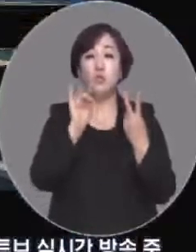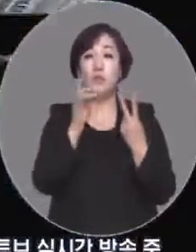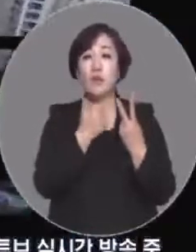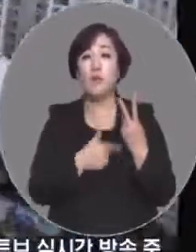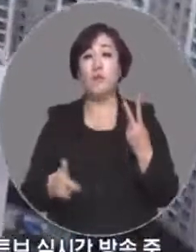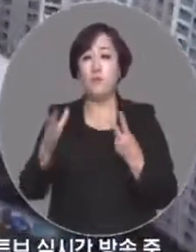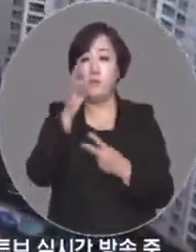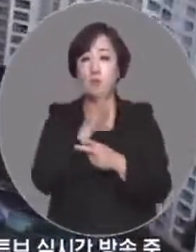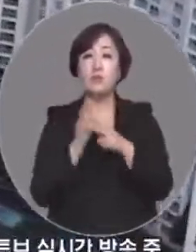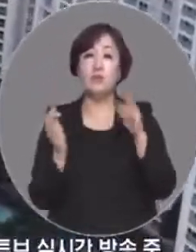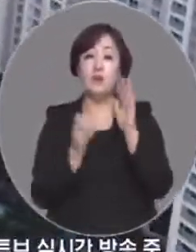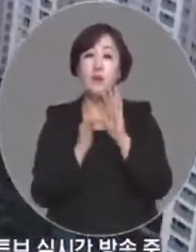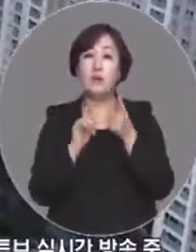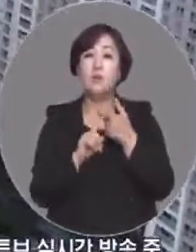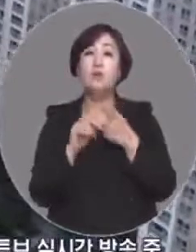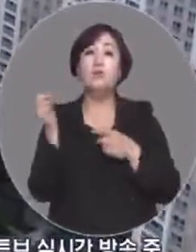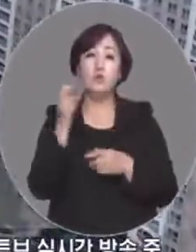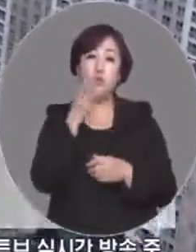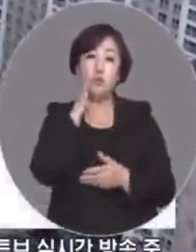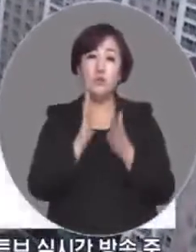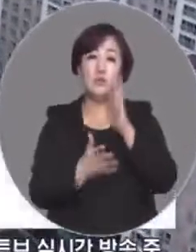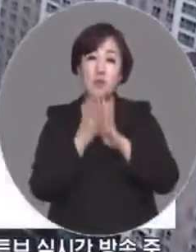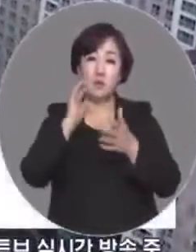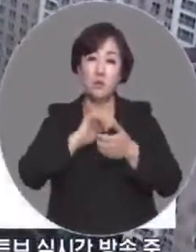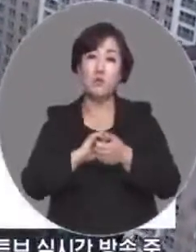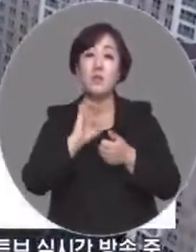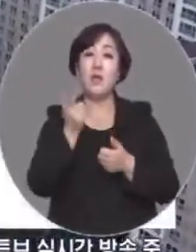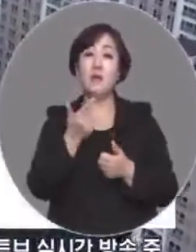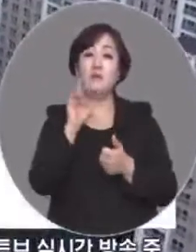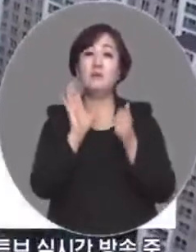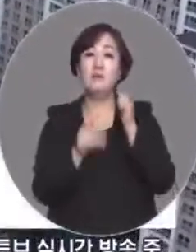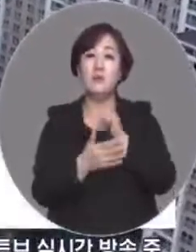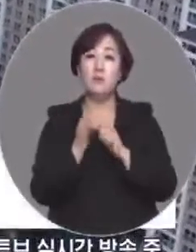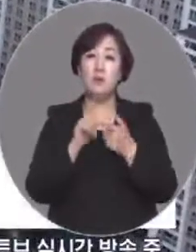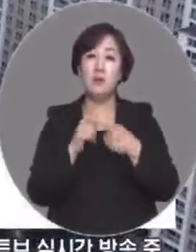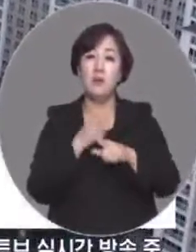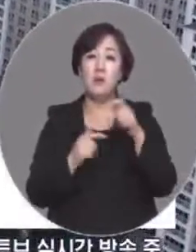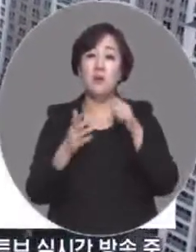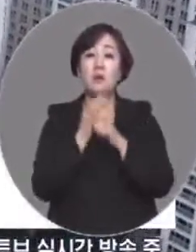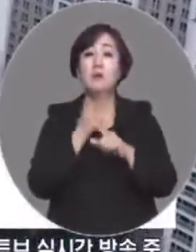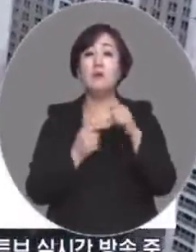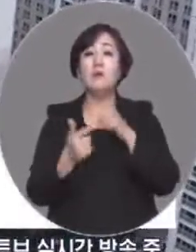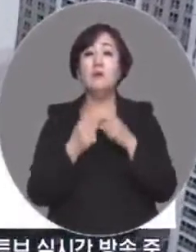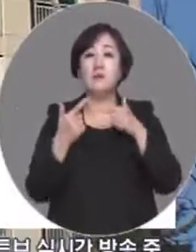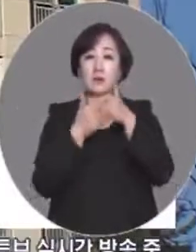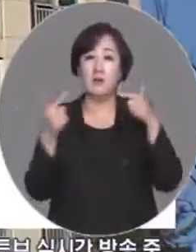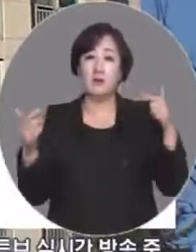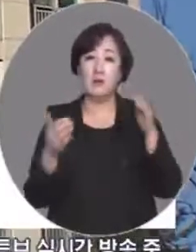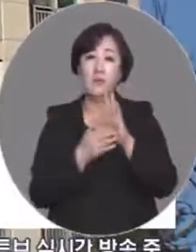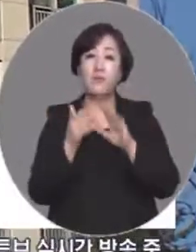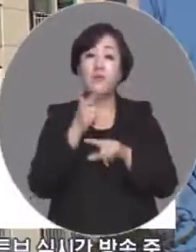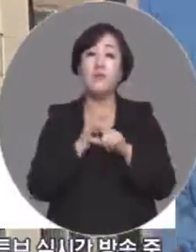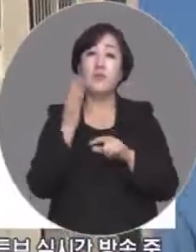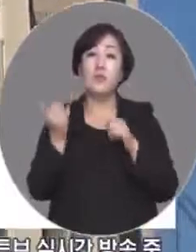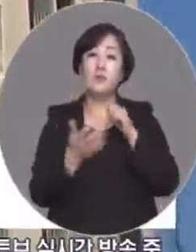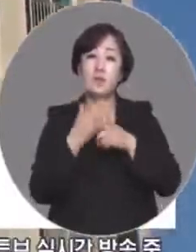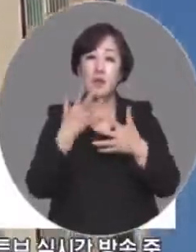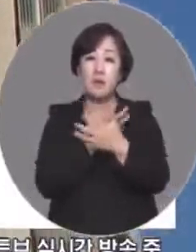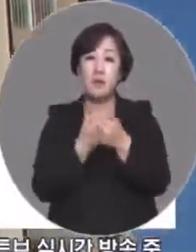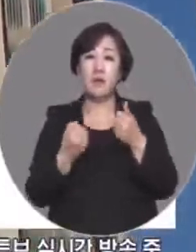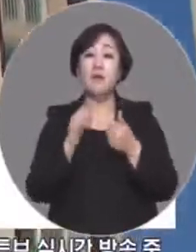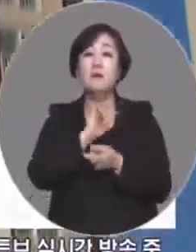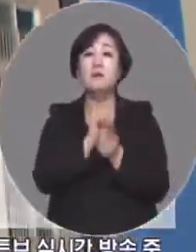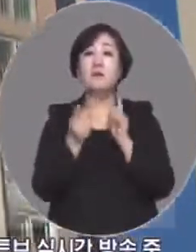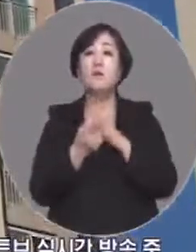폭등했습니다. 더구나 울산이 규제 지역에서 비껴가면서 이른바 풍선 효과로 상승폭이 확대되자 계약을